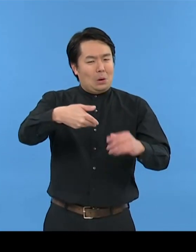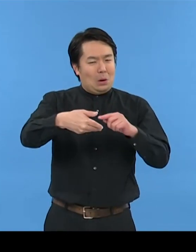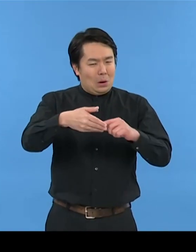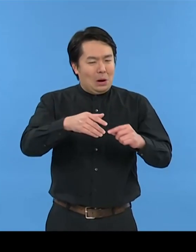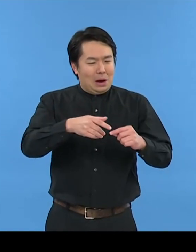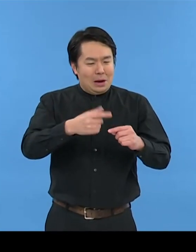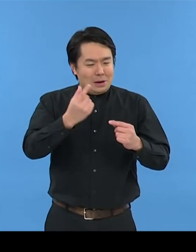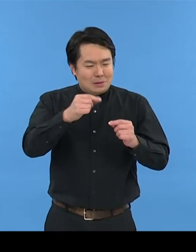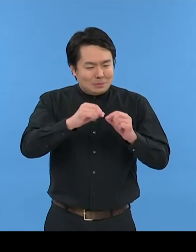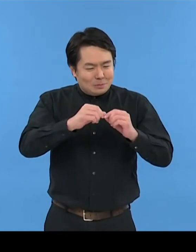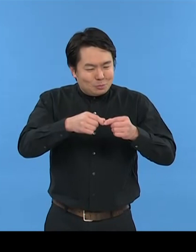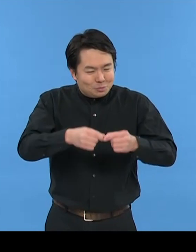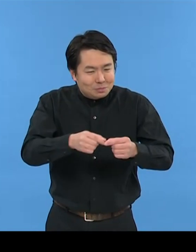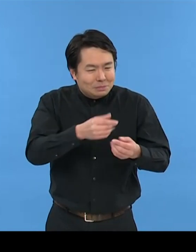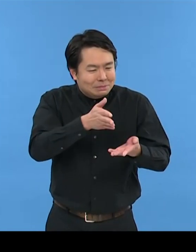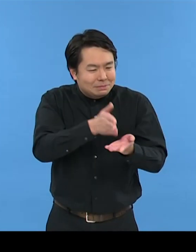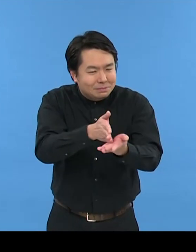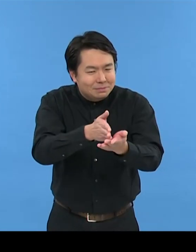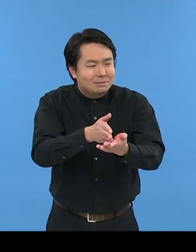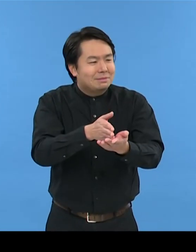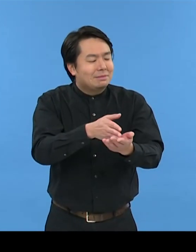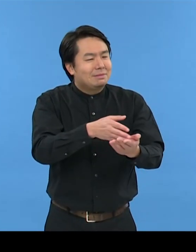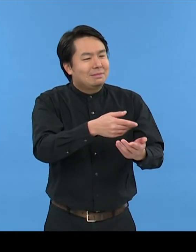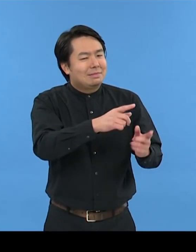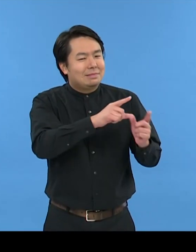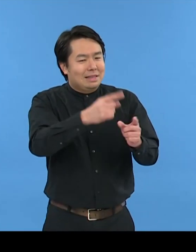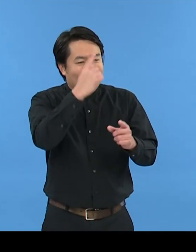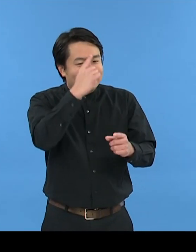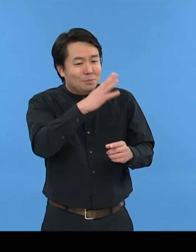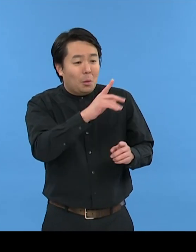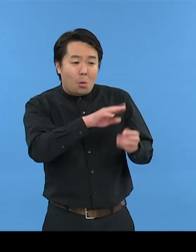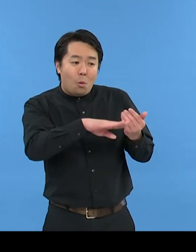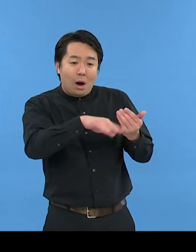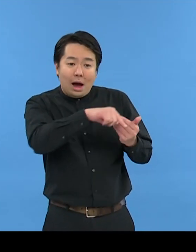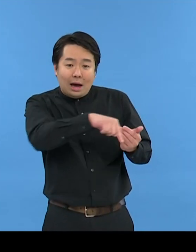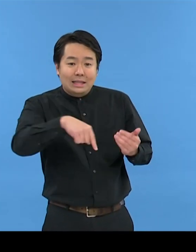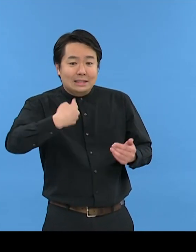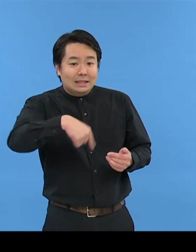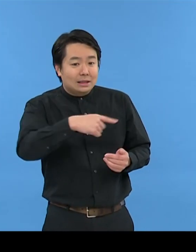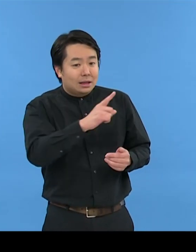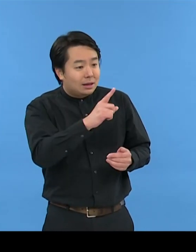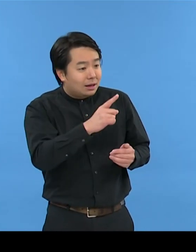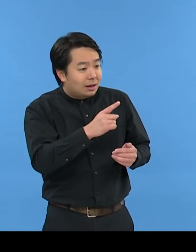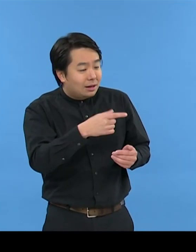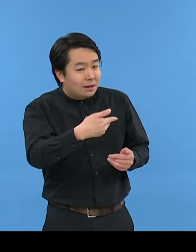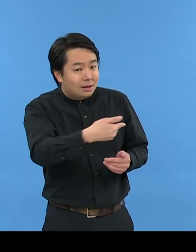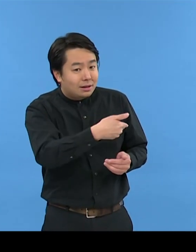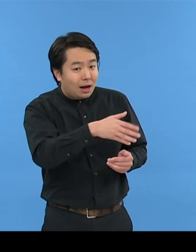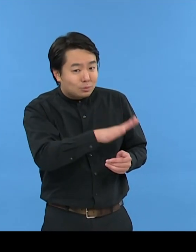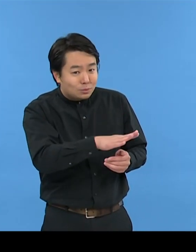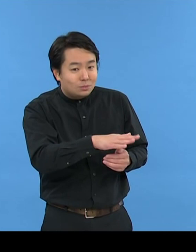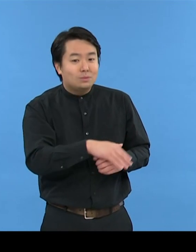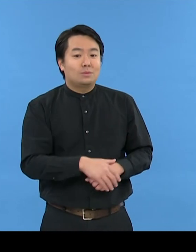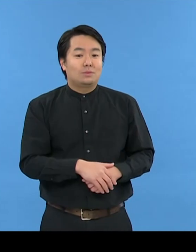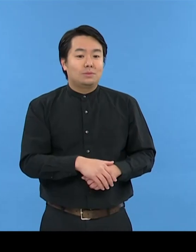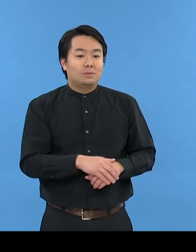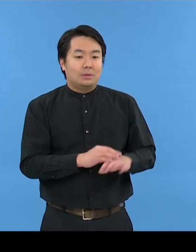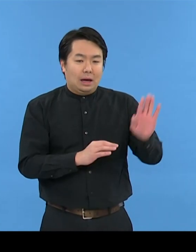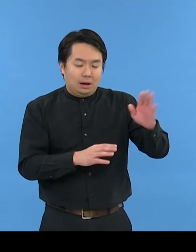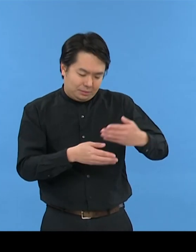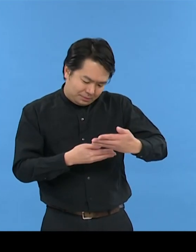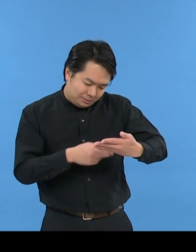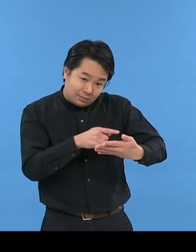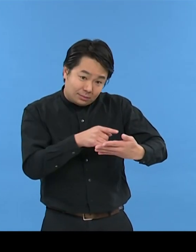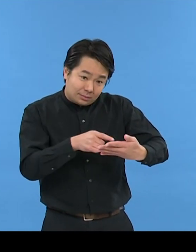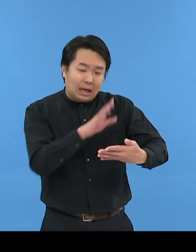ご質問もありましたのでこちら久保井先生にご質問なんですけども宗教